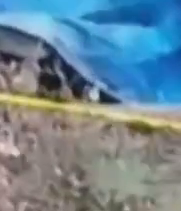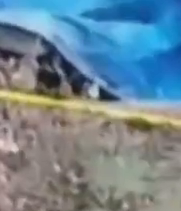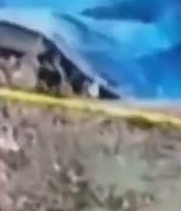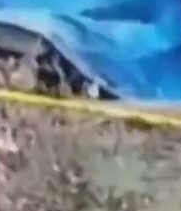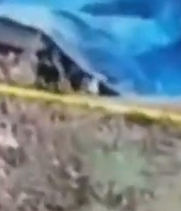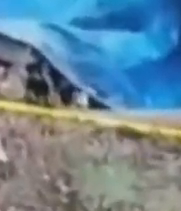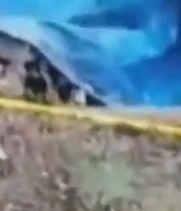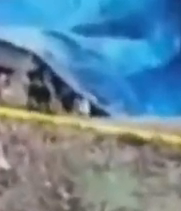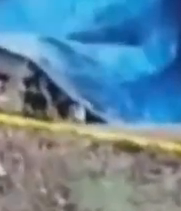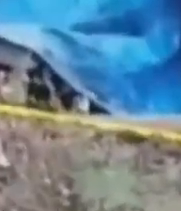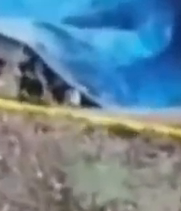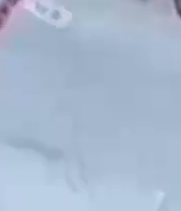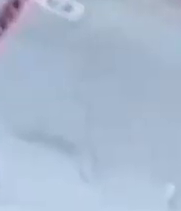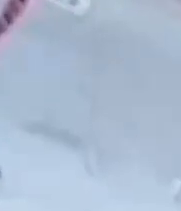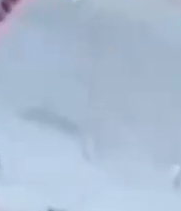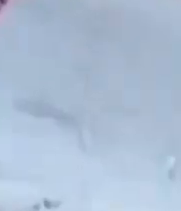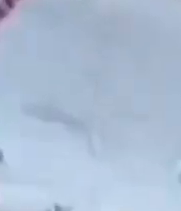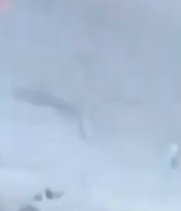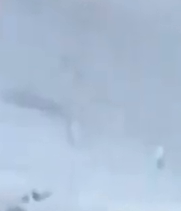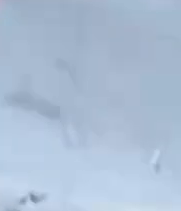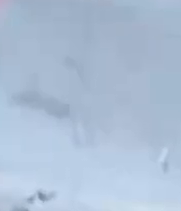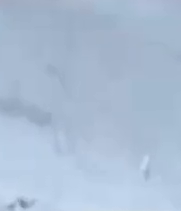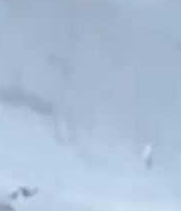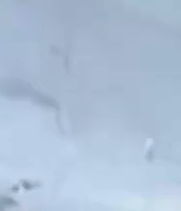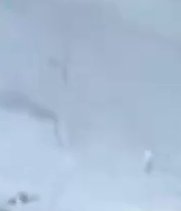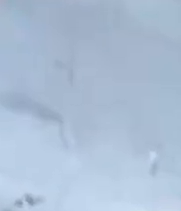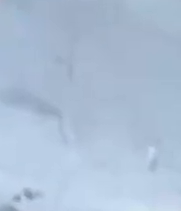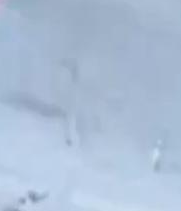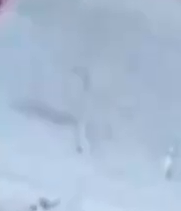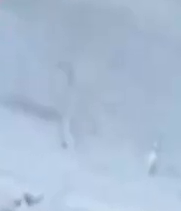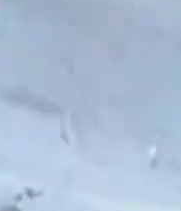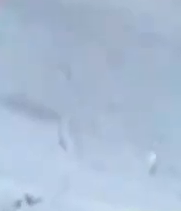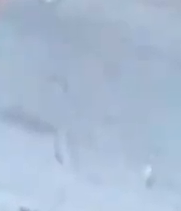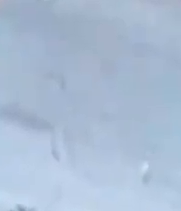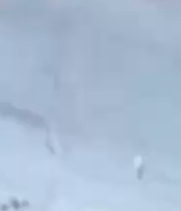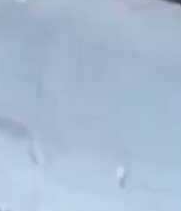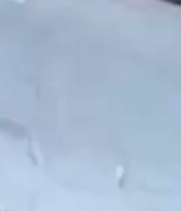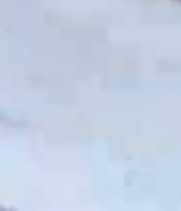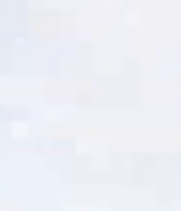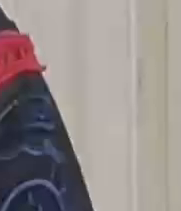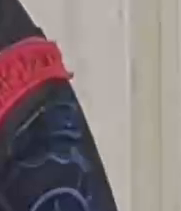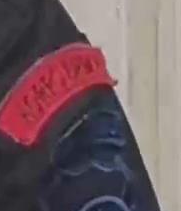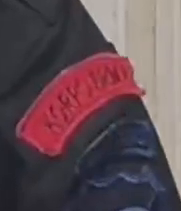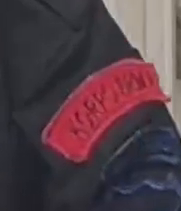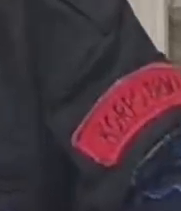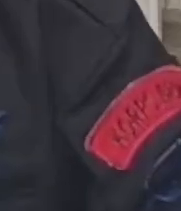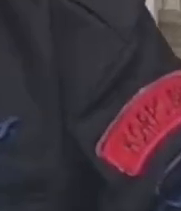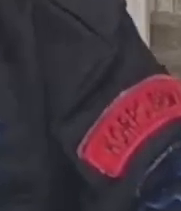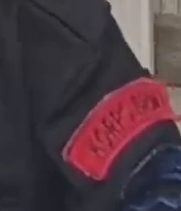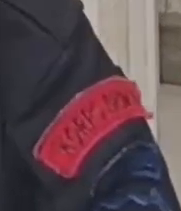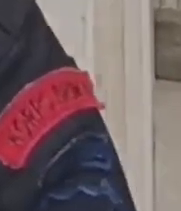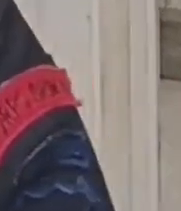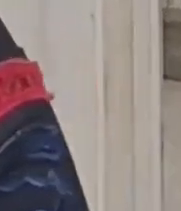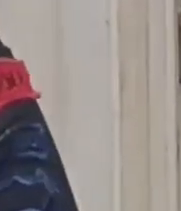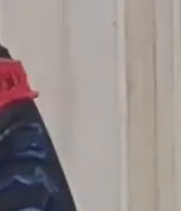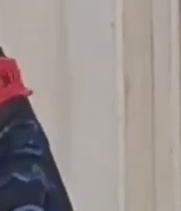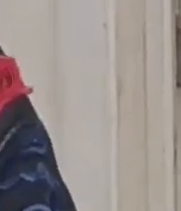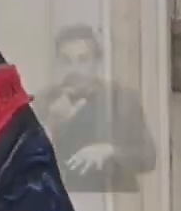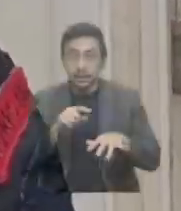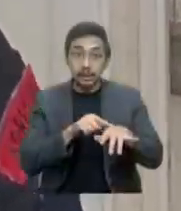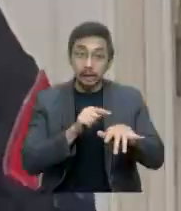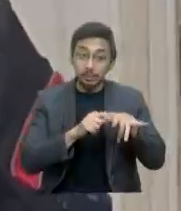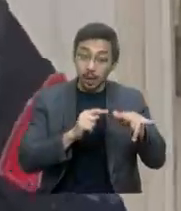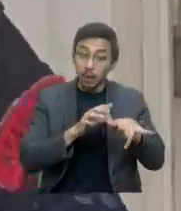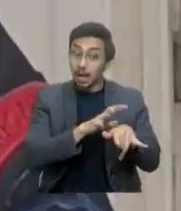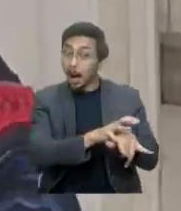ditemukan. Belum dipastikan kapan puing pesawat akan dievakuasi. Kedua ini kita pengamanan area karena kita